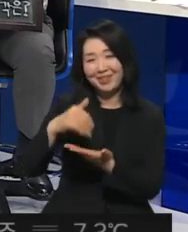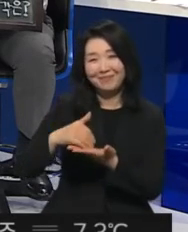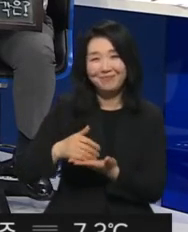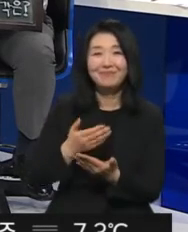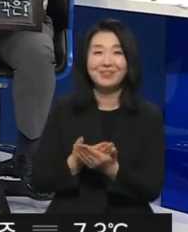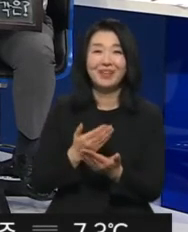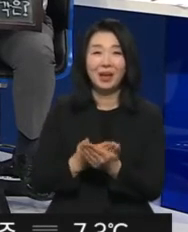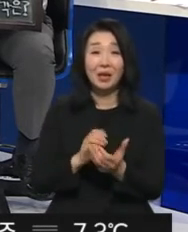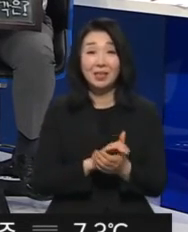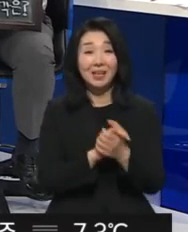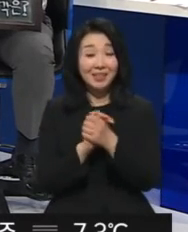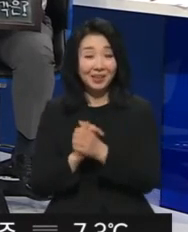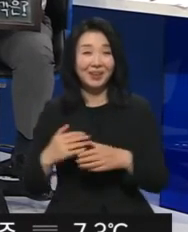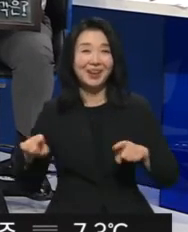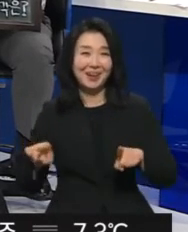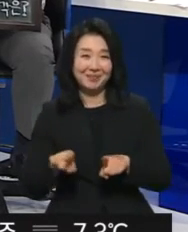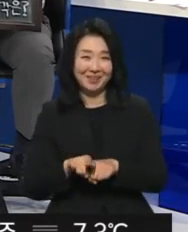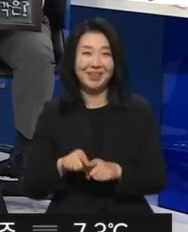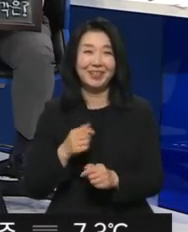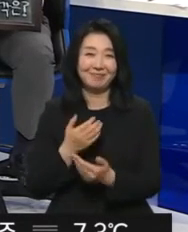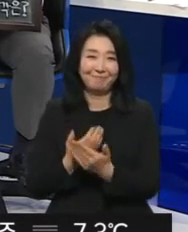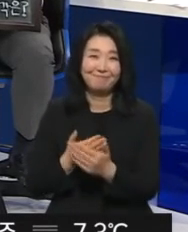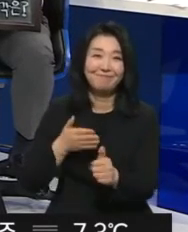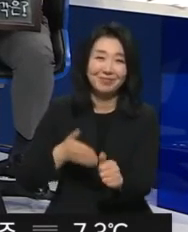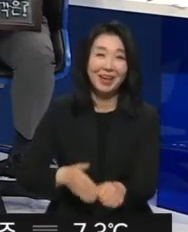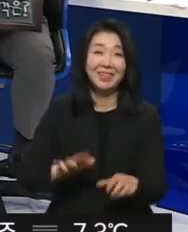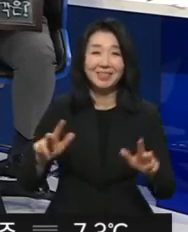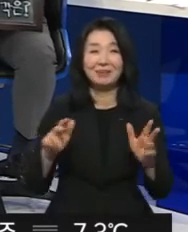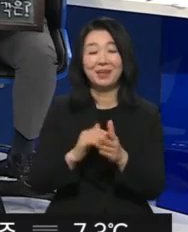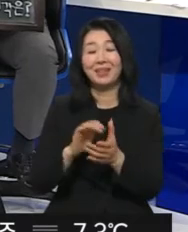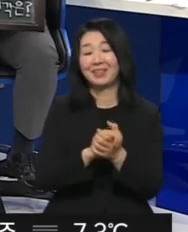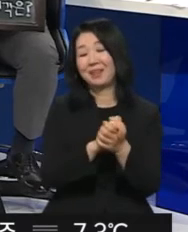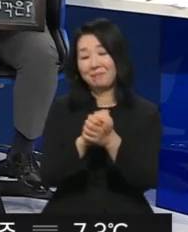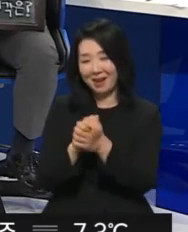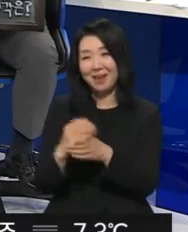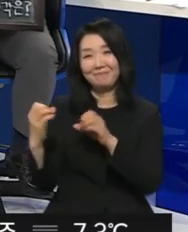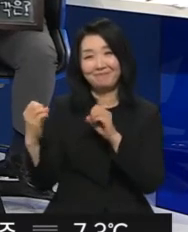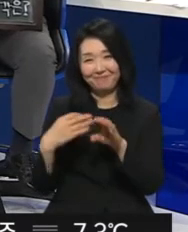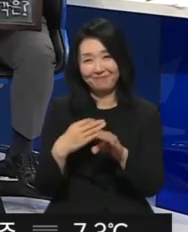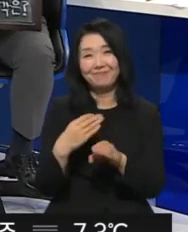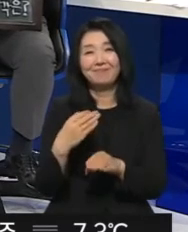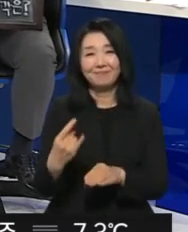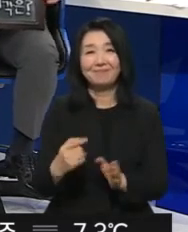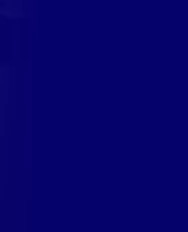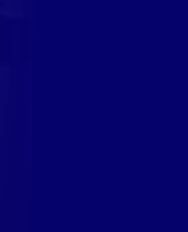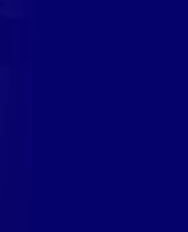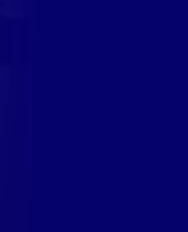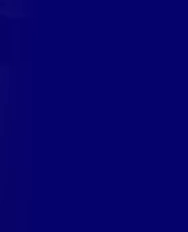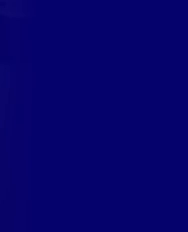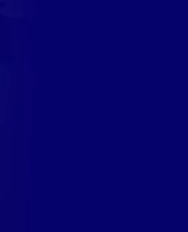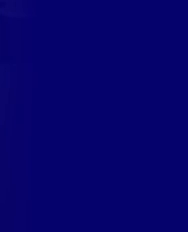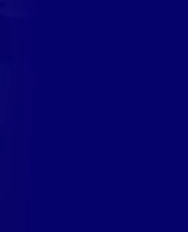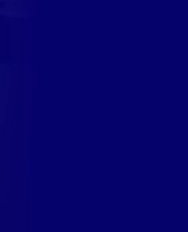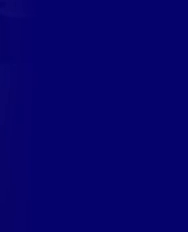많이 보내주시고요. 다정이와 함께 해주시기를 바라겠습니다. 지금까지 응답하라 다정이었습니다.